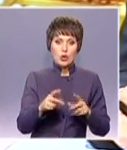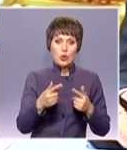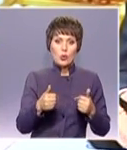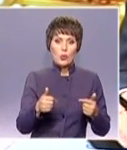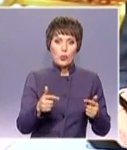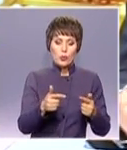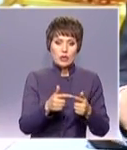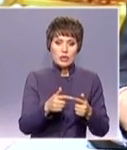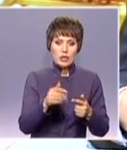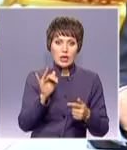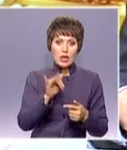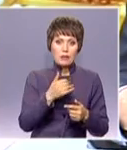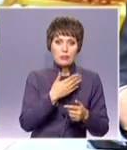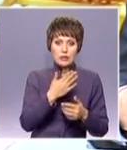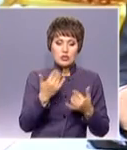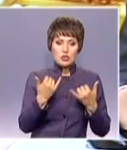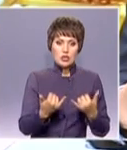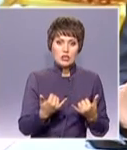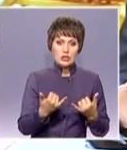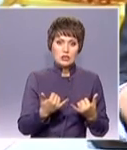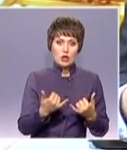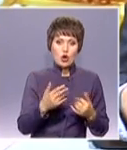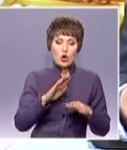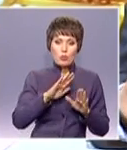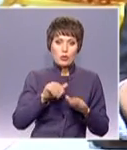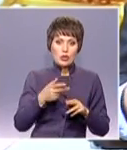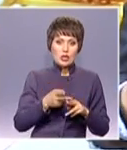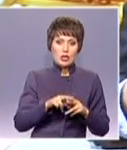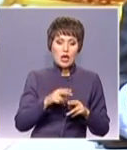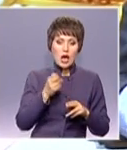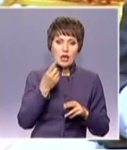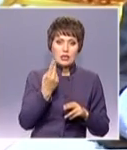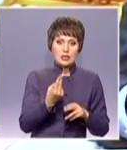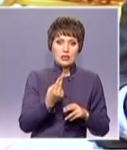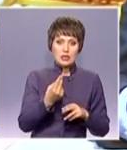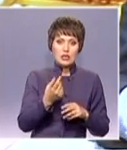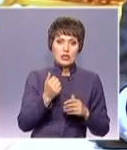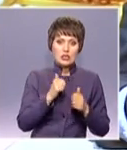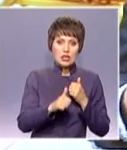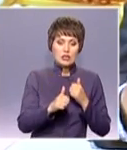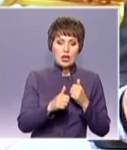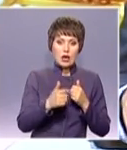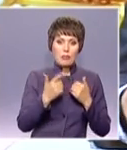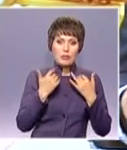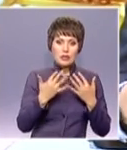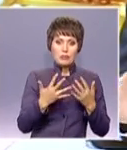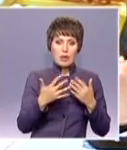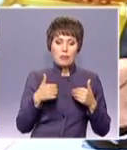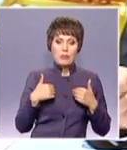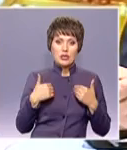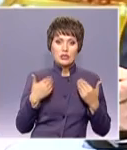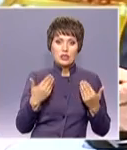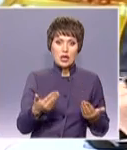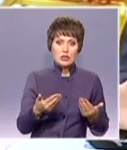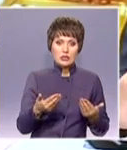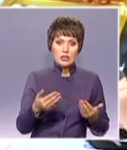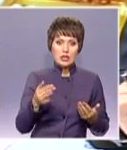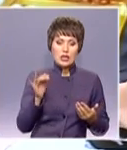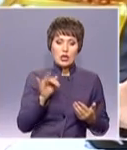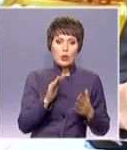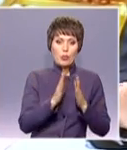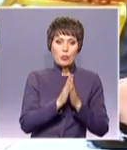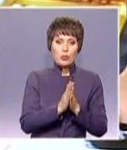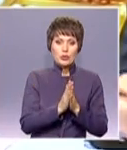органы. И вот мы сейчас после вот этой акции, нам очень часто потребители обращаются, вот,